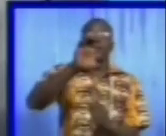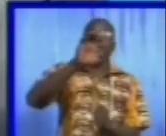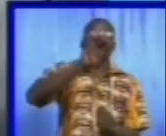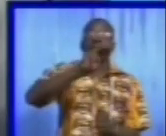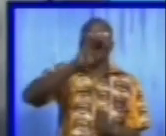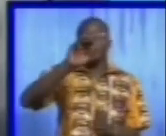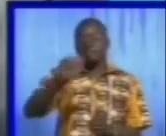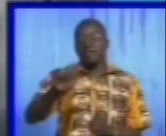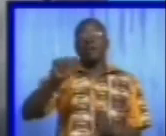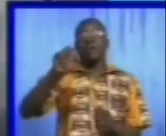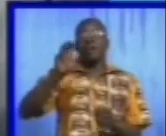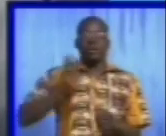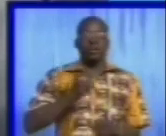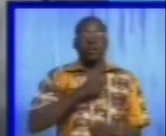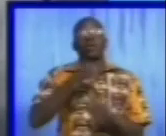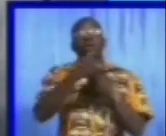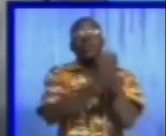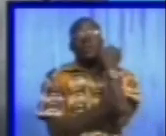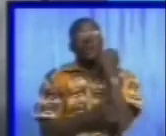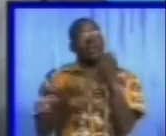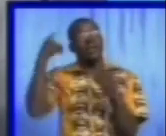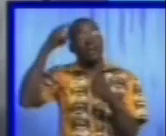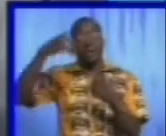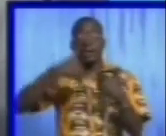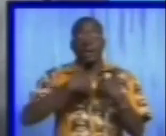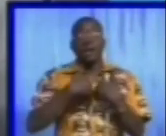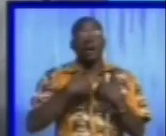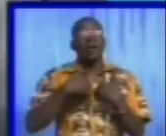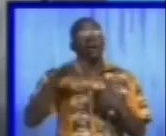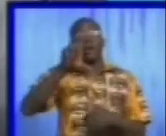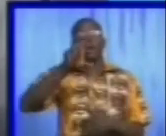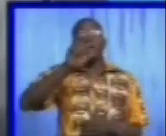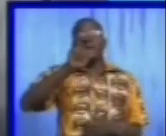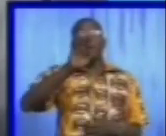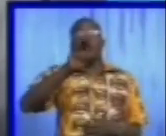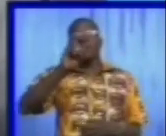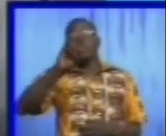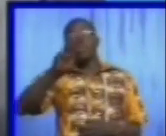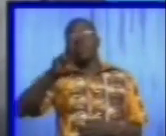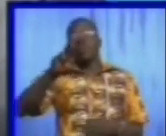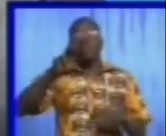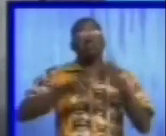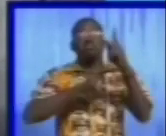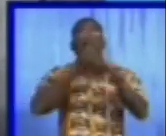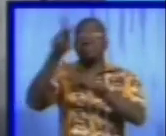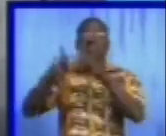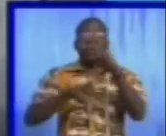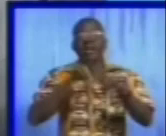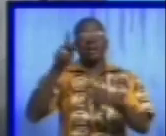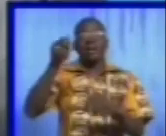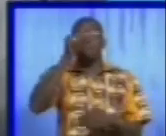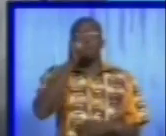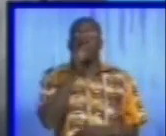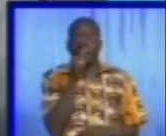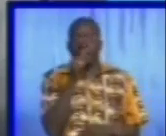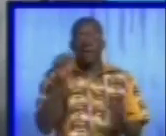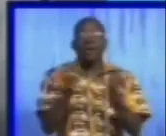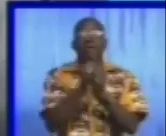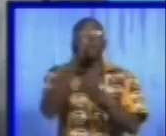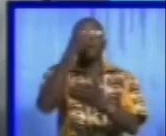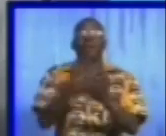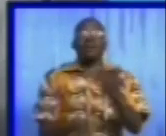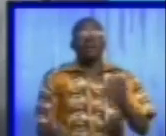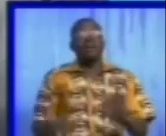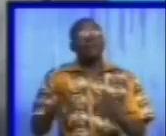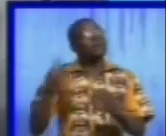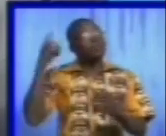pays. Il y a des laboratoires publics dans les hôpitaux, mais aussi des laboratoires privés avec lesquels des accords